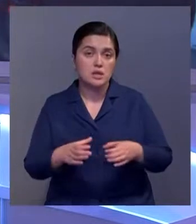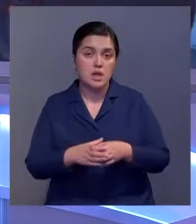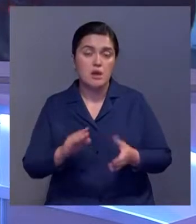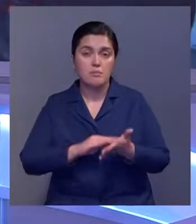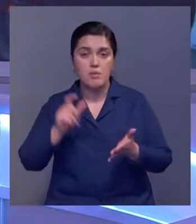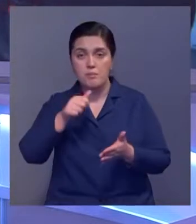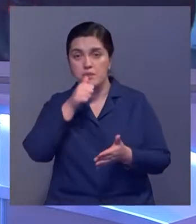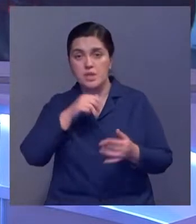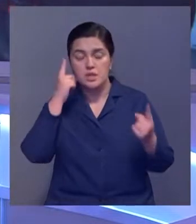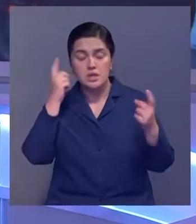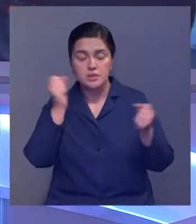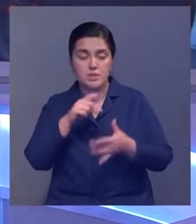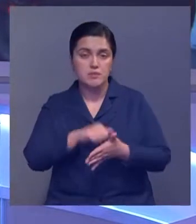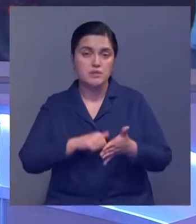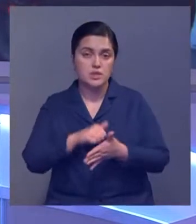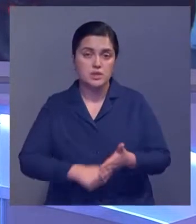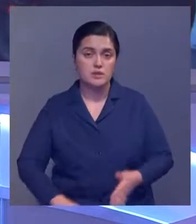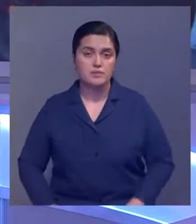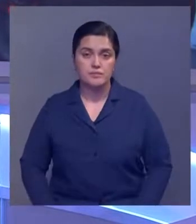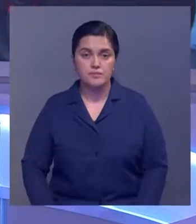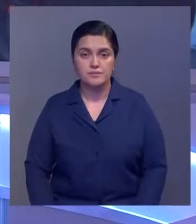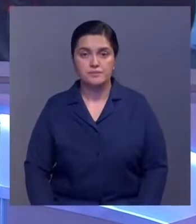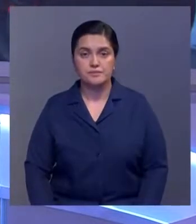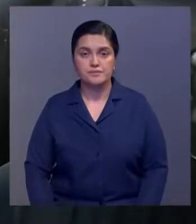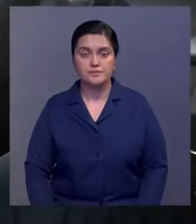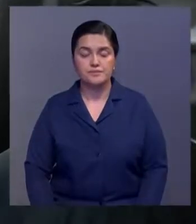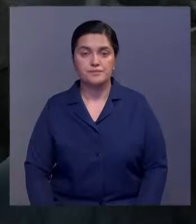Роза Сатканова попыталась разобраться в причинах.